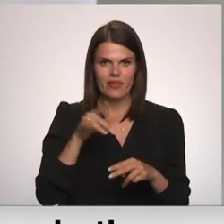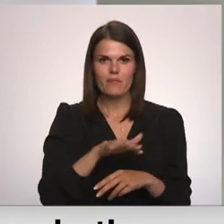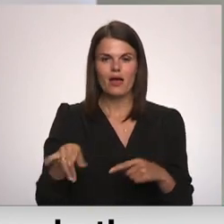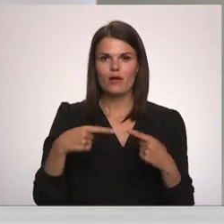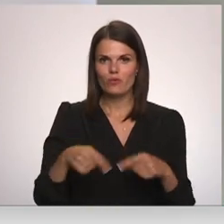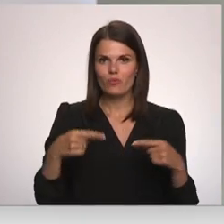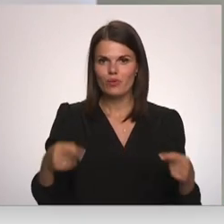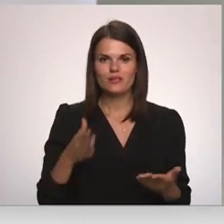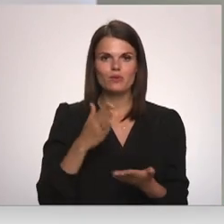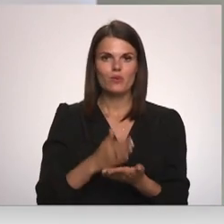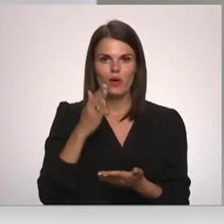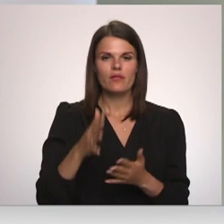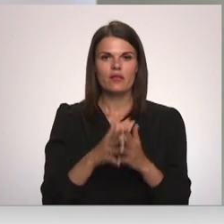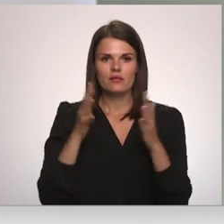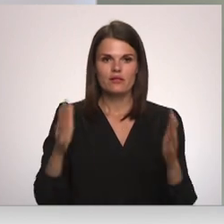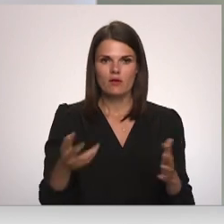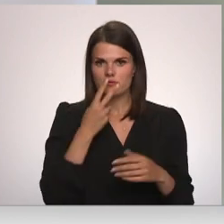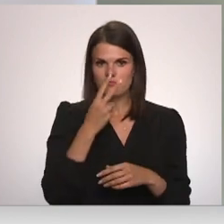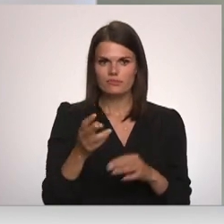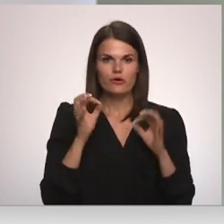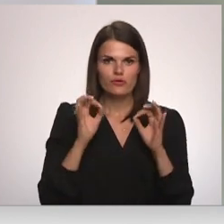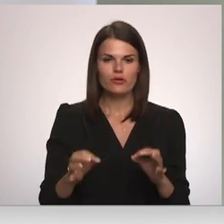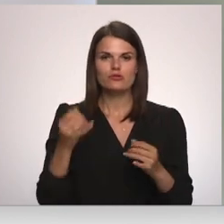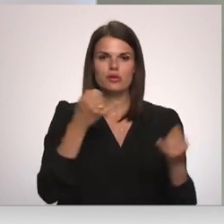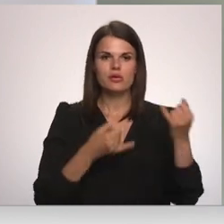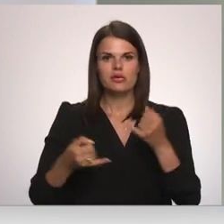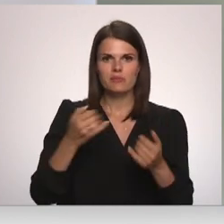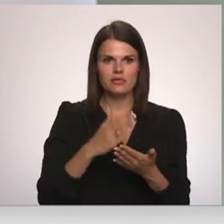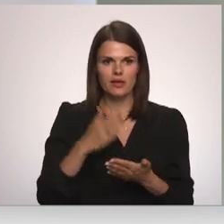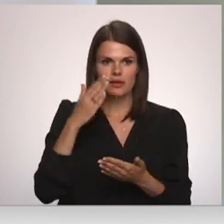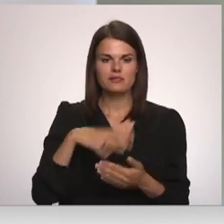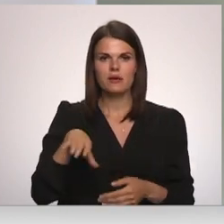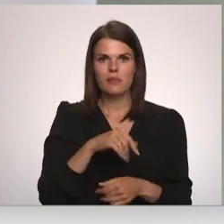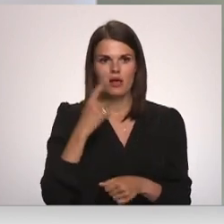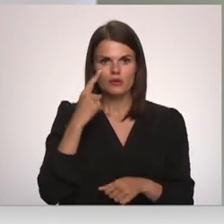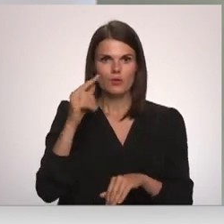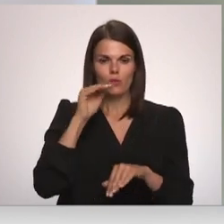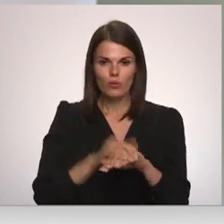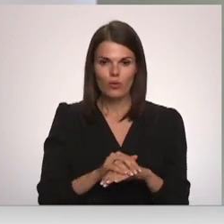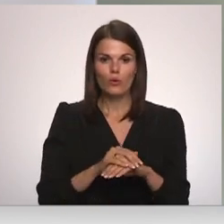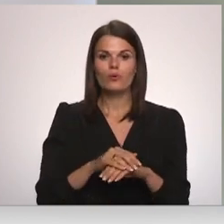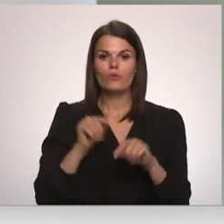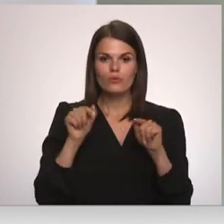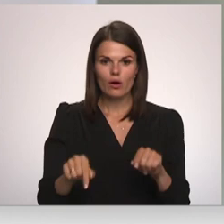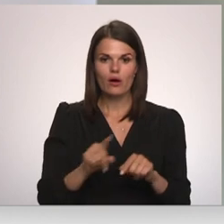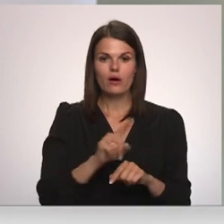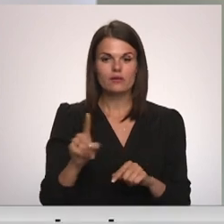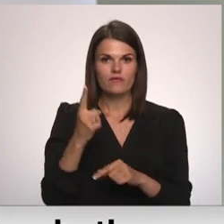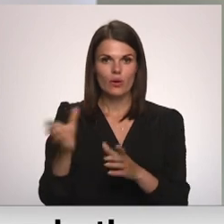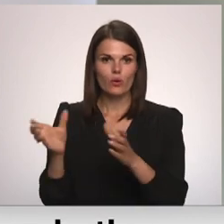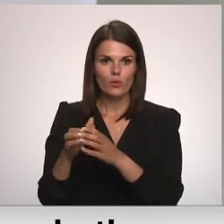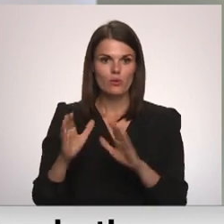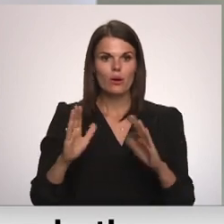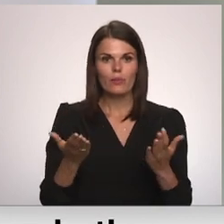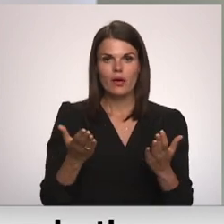precēm noteikti ir daudzām sastopam tieši kaut kādi ķīmiskie riski, ko mēs konstatējam. Tās ir viena grupa, bet es